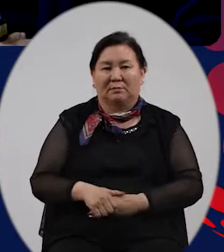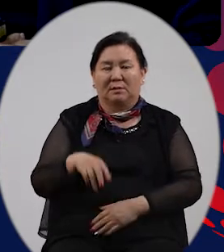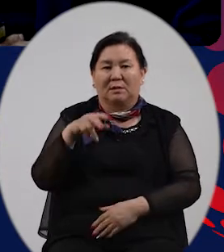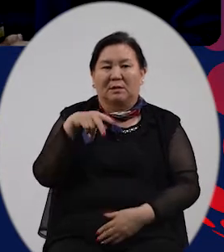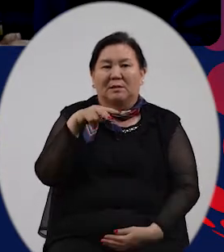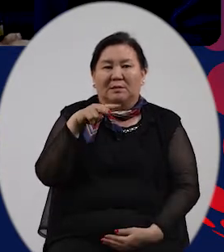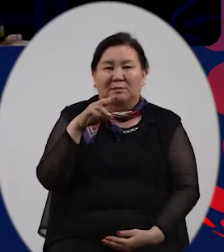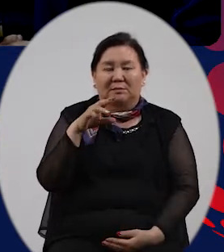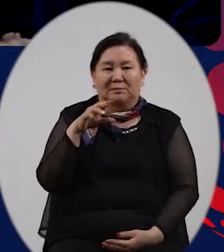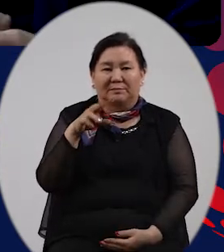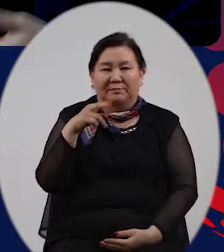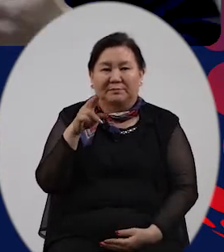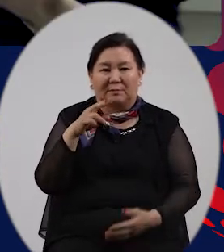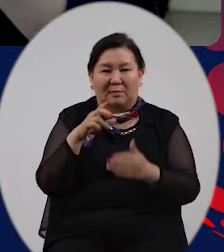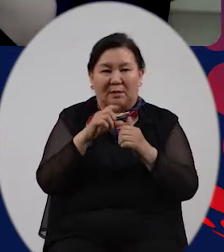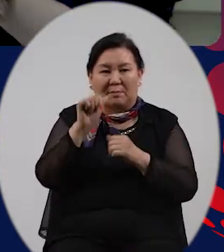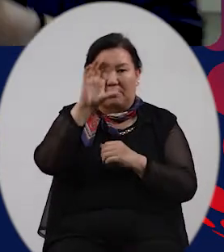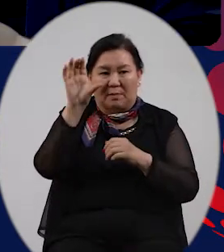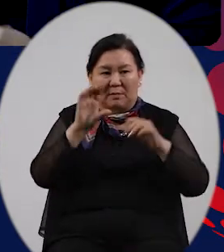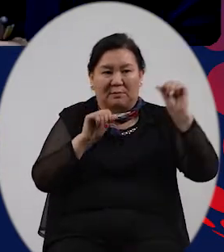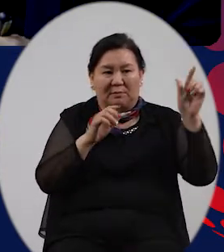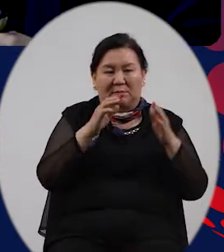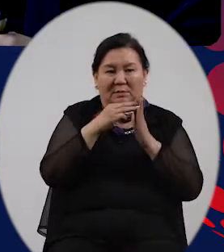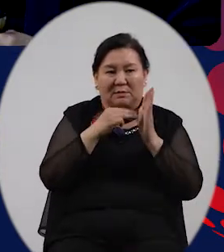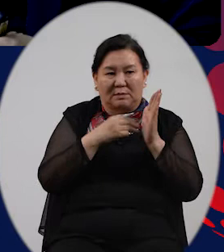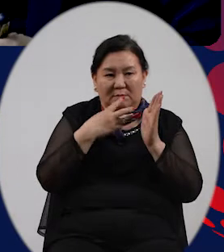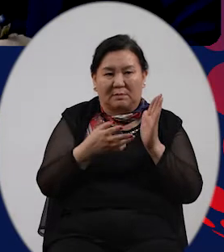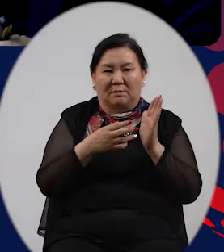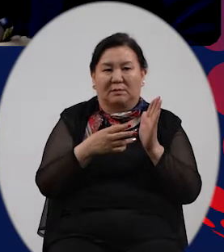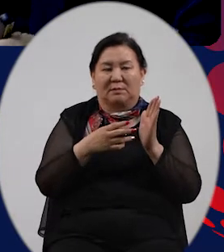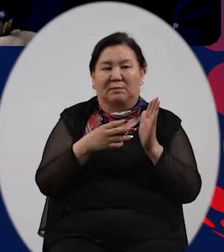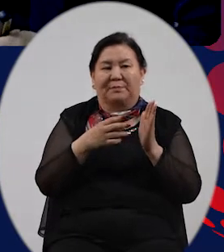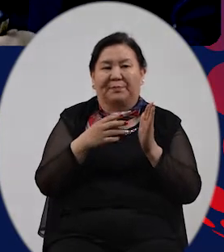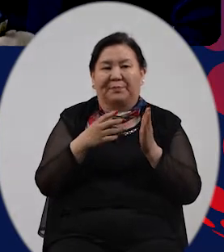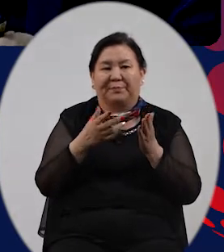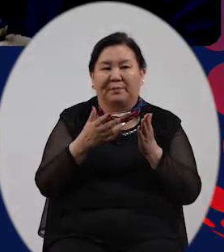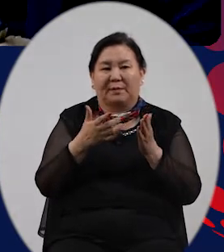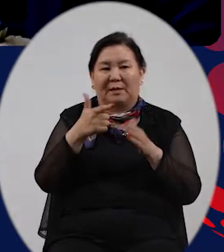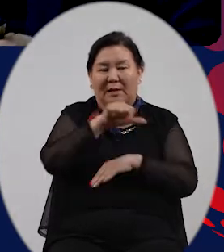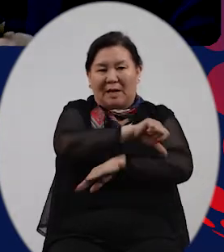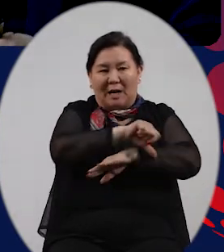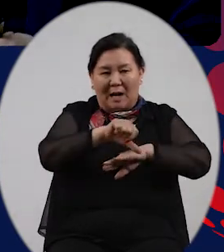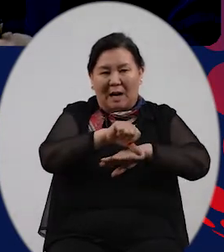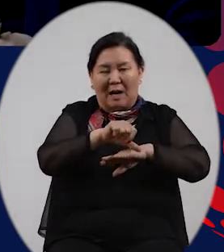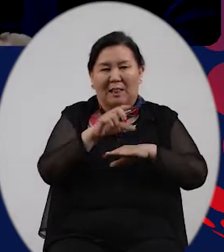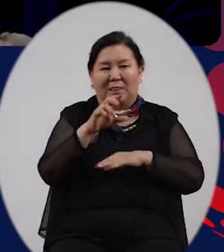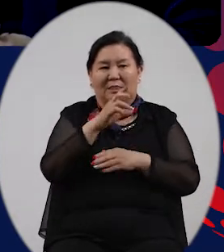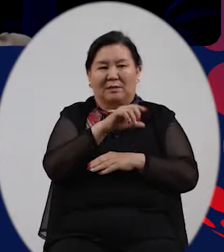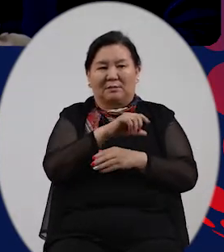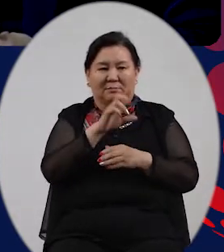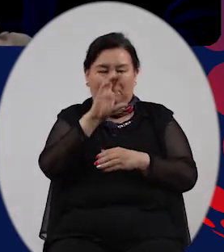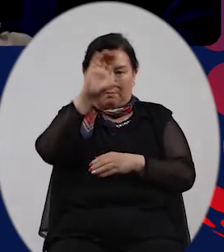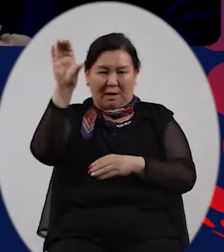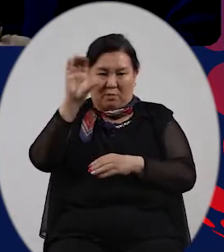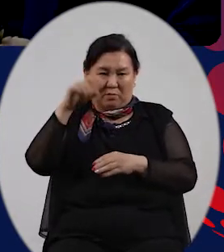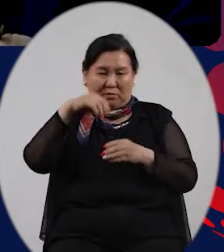бол орж ирнэ. Импортлогч талын банк хэдүүлээ сая тайлбарчлалаа. Үүнээс гадна гайл бомтын эрх бүхий байгууллагууд орж